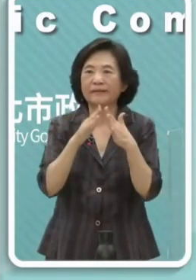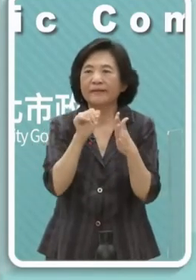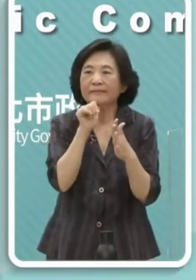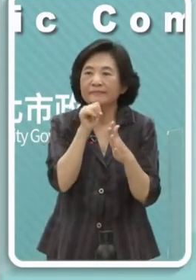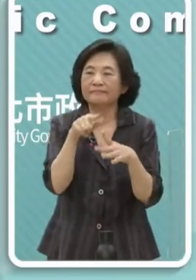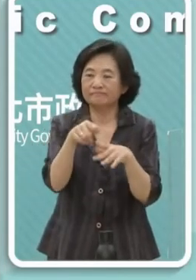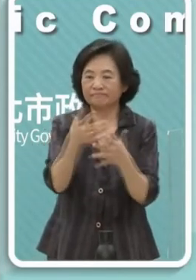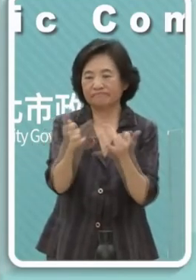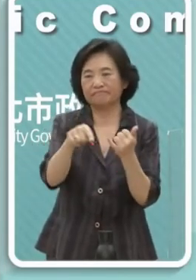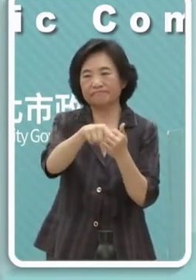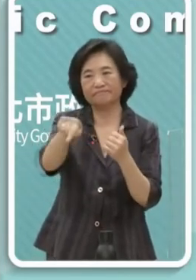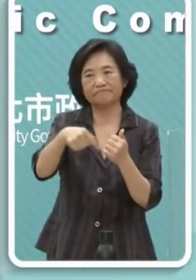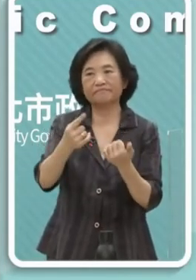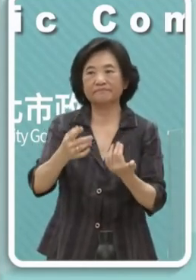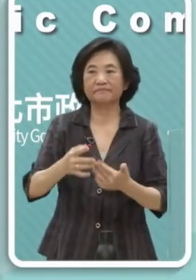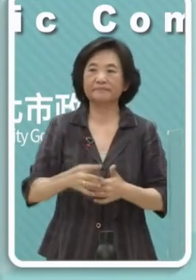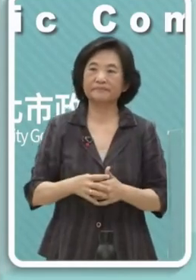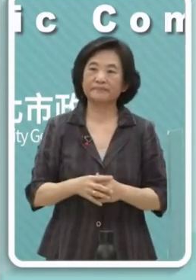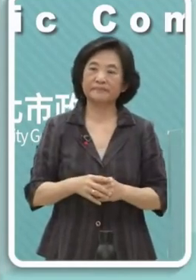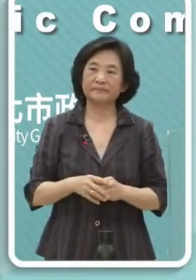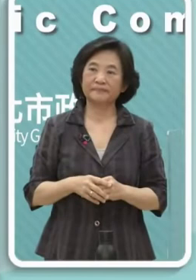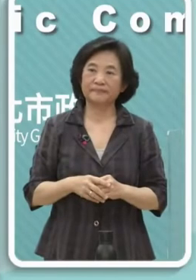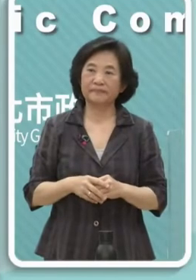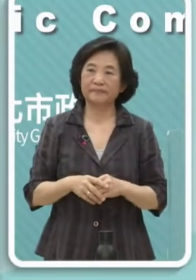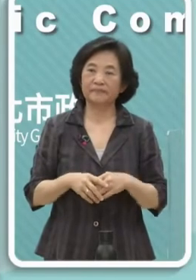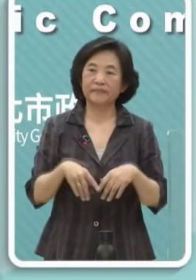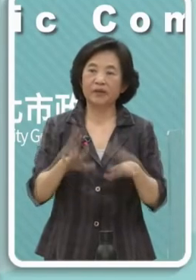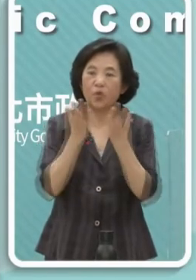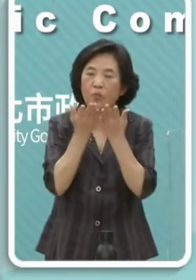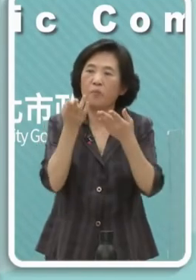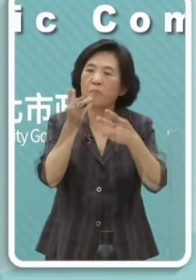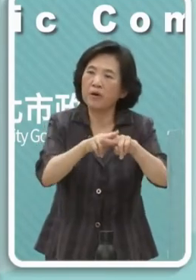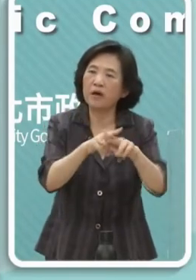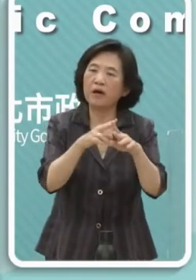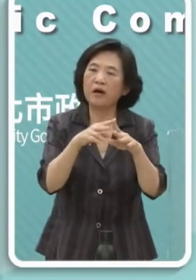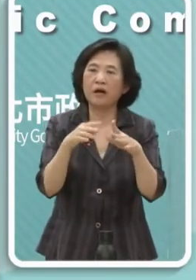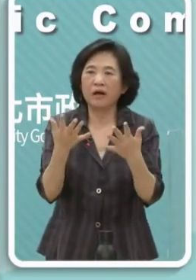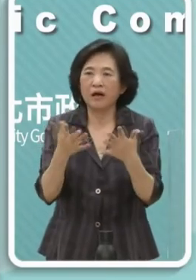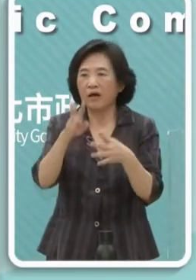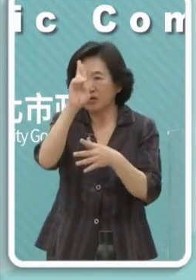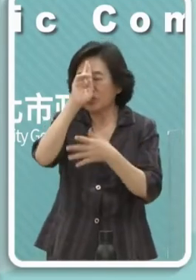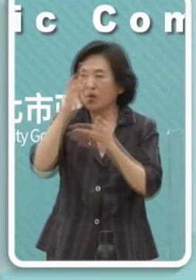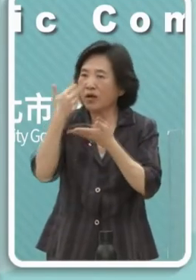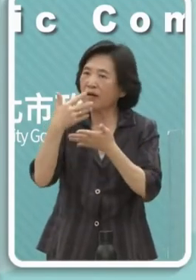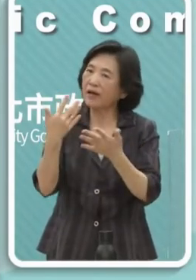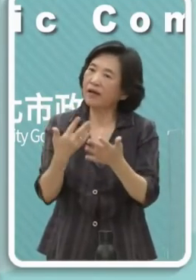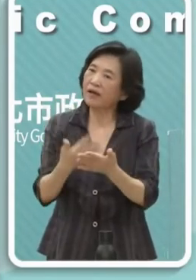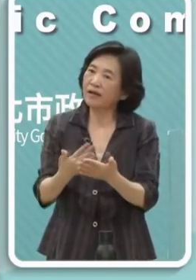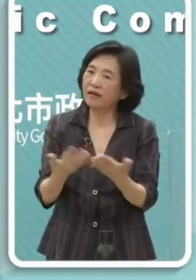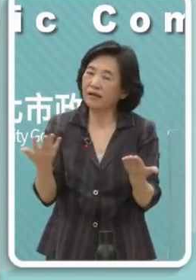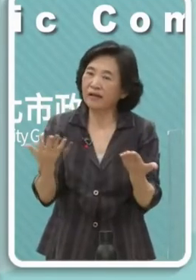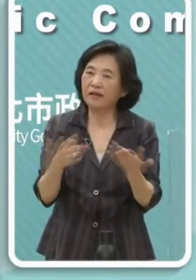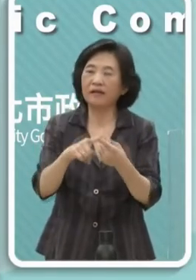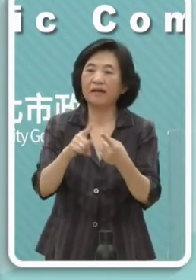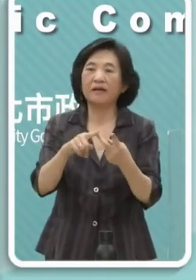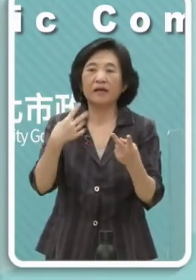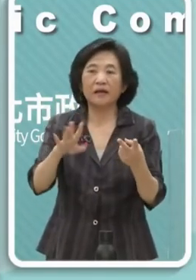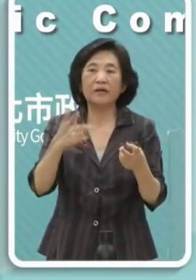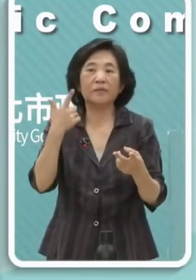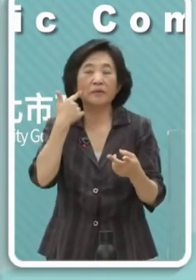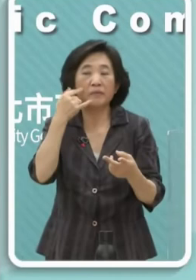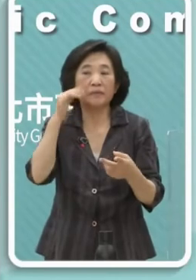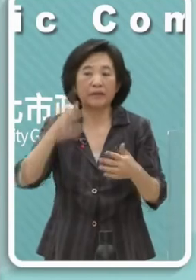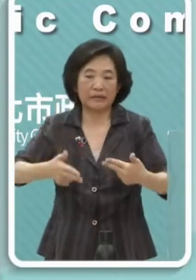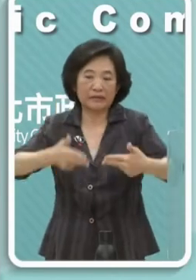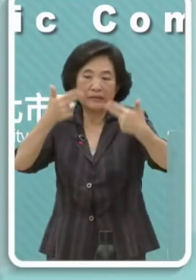生。清寒学生在这个停课期间的午餐，还有加上他的这个线上教学